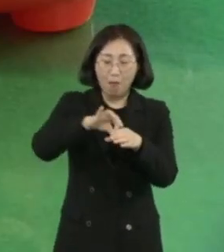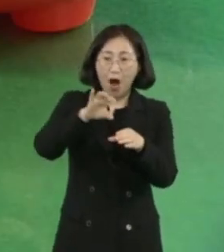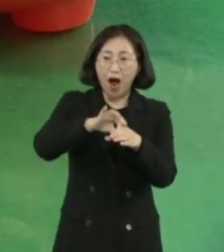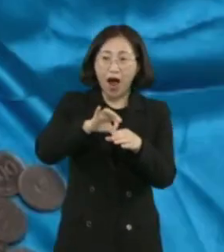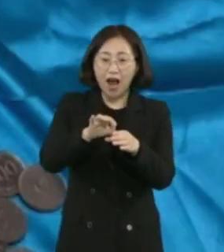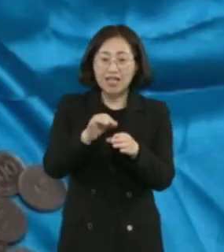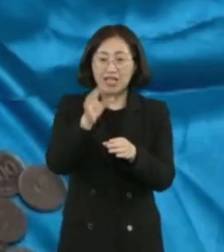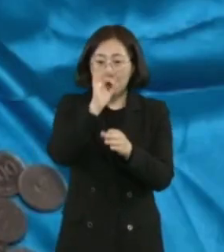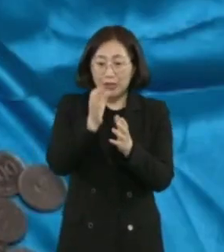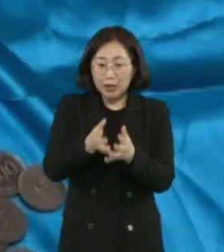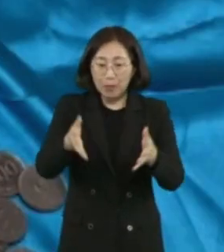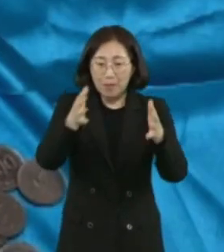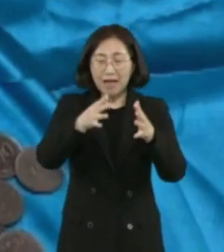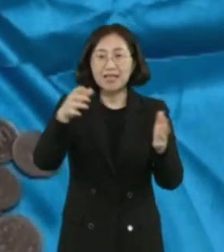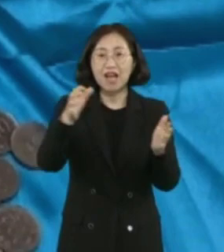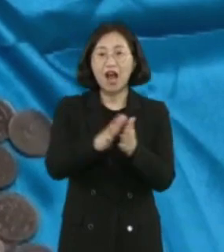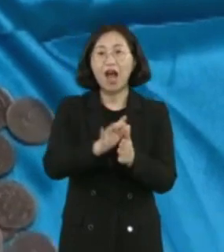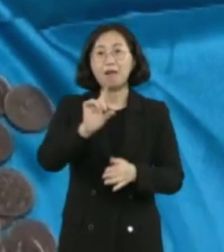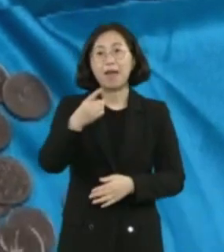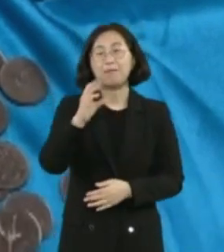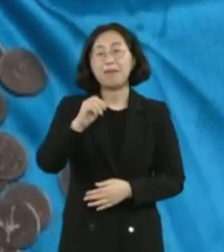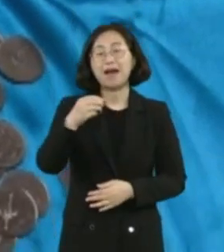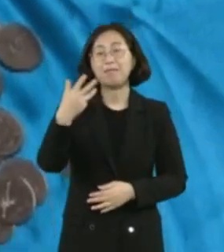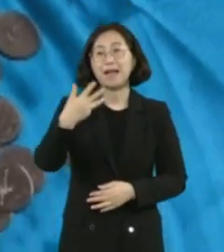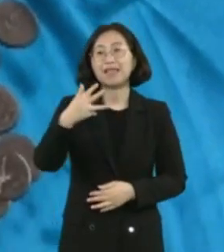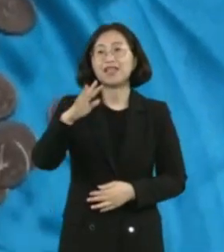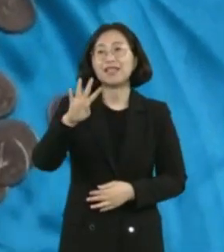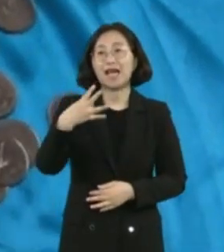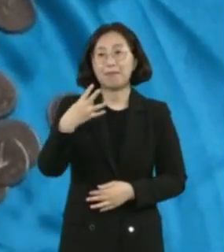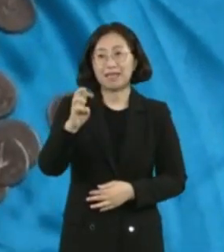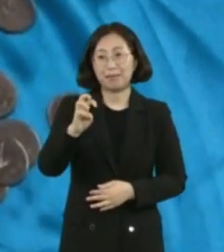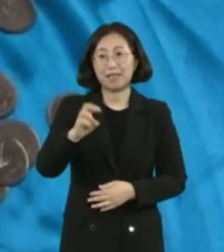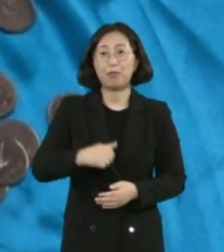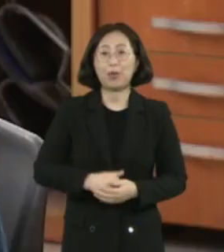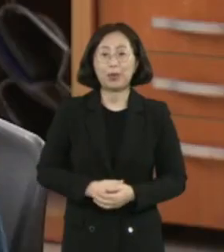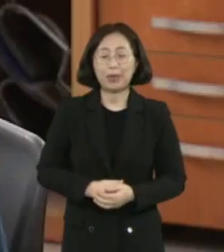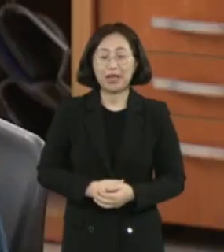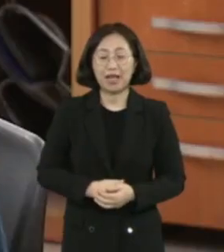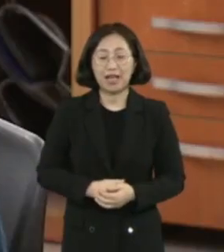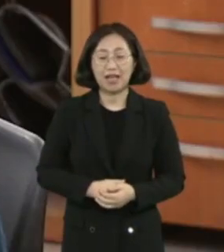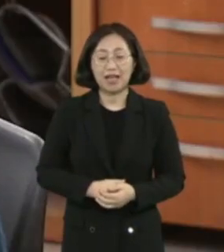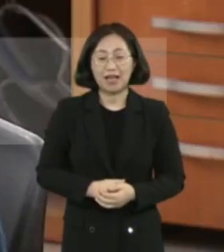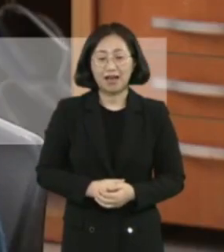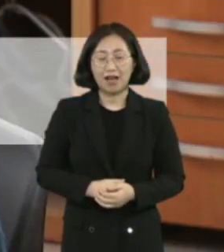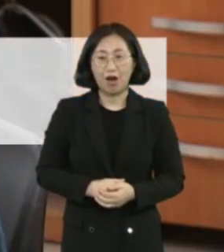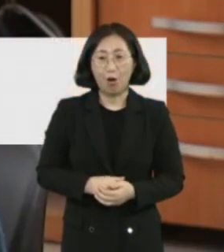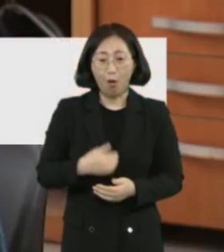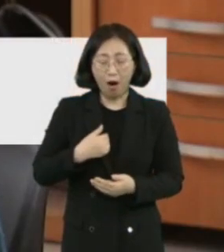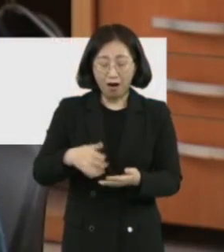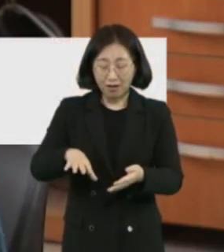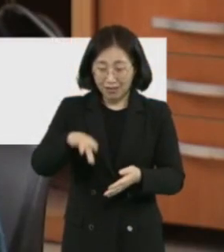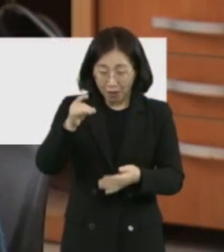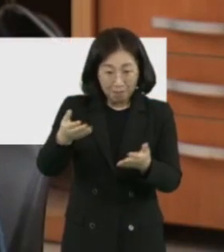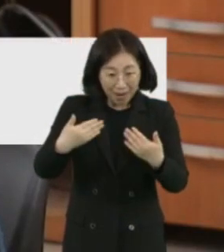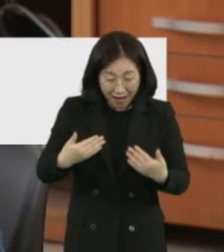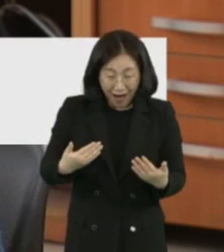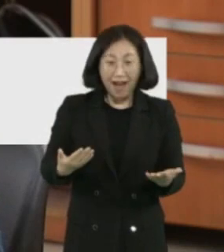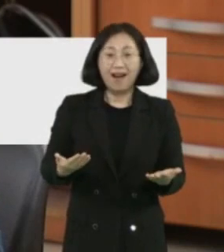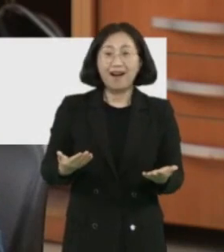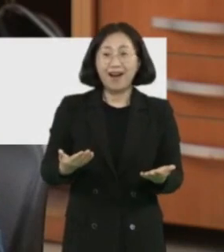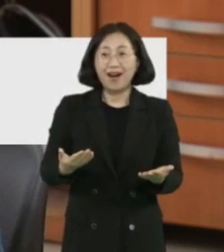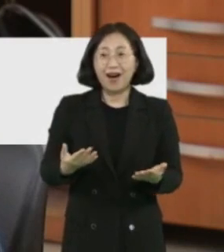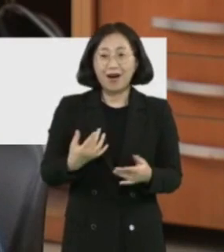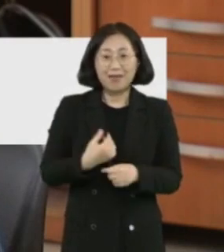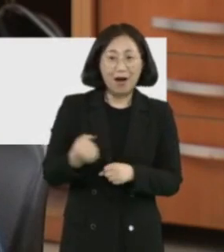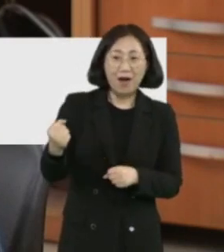저금통에는 현금 100만 8,430원이 들어있었습니다. 처음으로 겪는 상황이라서 학생들의